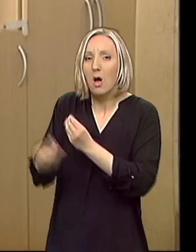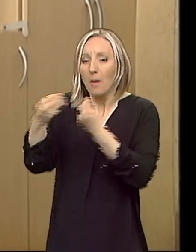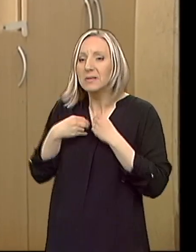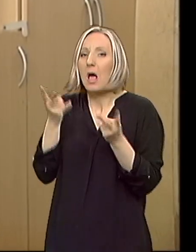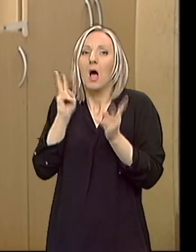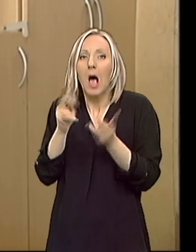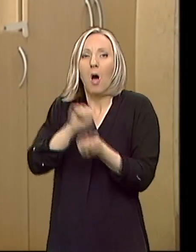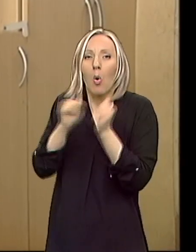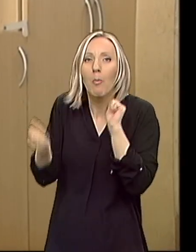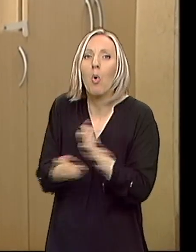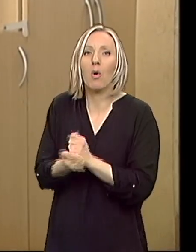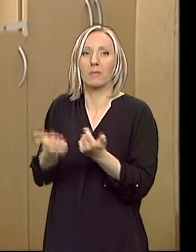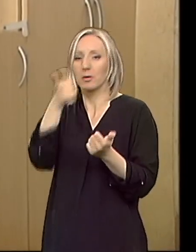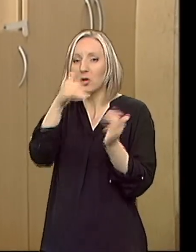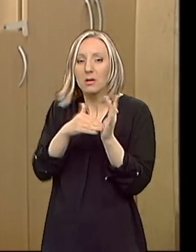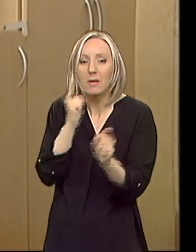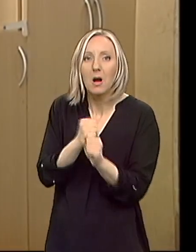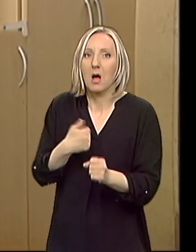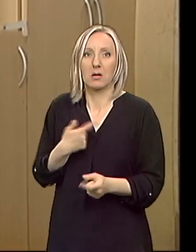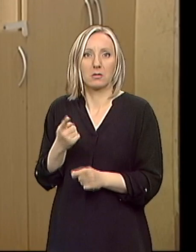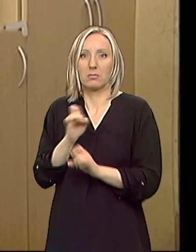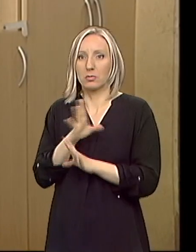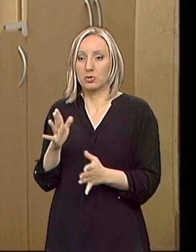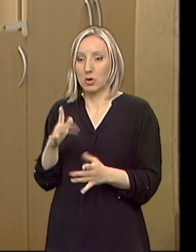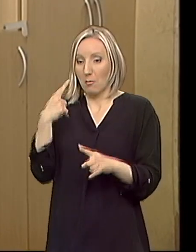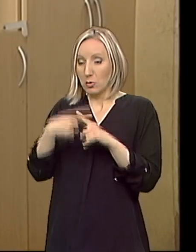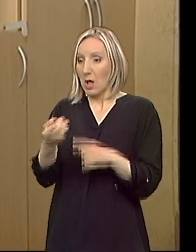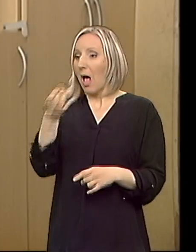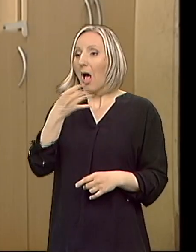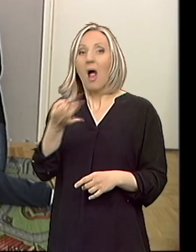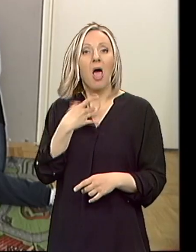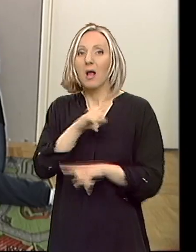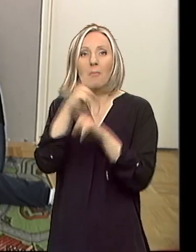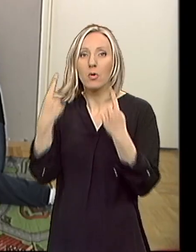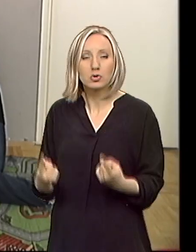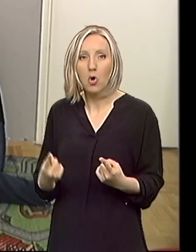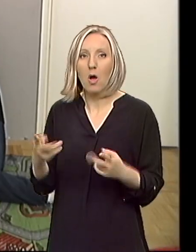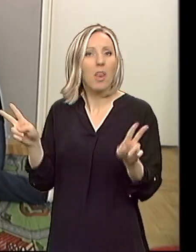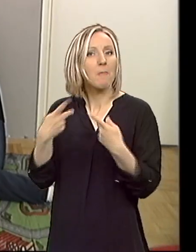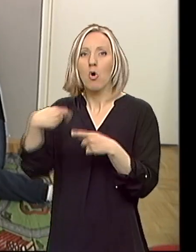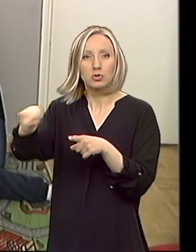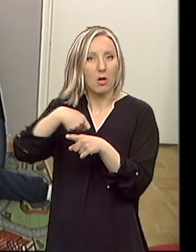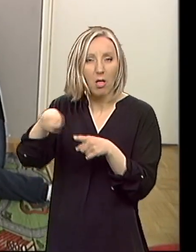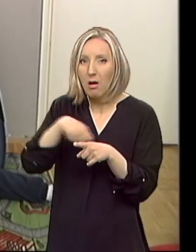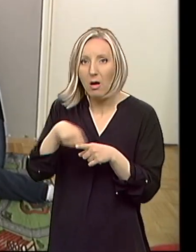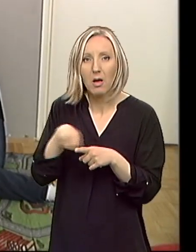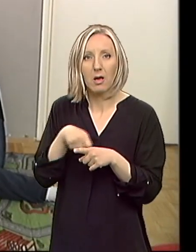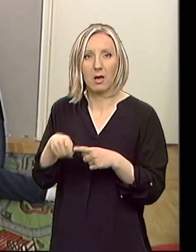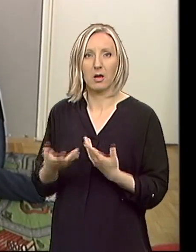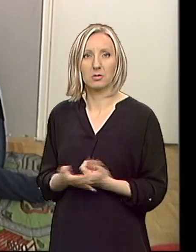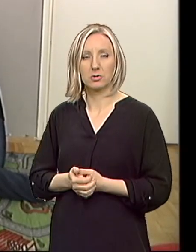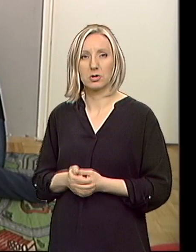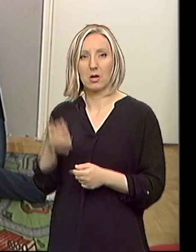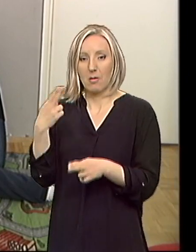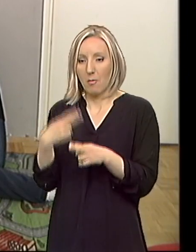kako se boriti sa tim. Onda sučajni s tim da lek ne postoji, da je bolest ne izlečiva. Mislim, da je bolest kao